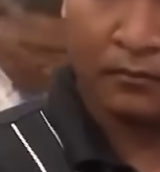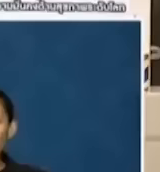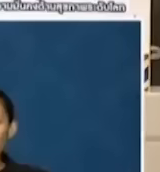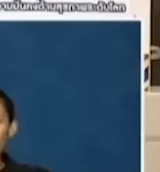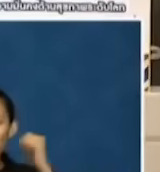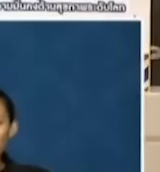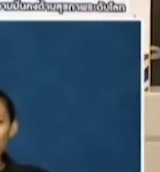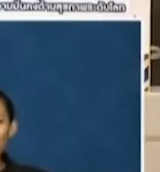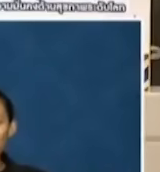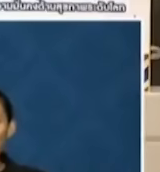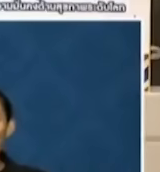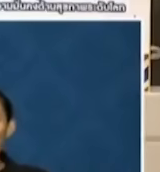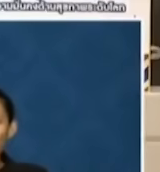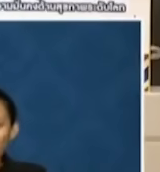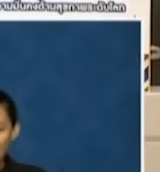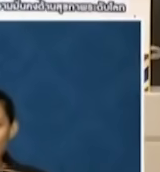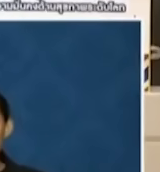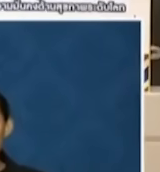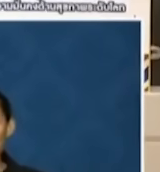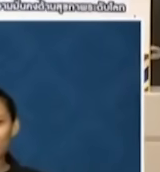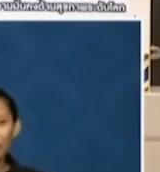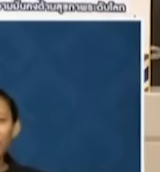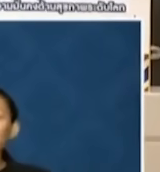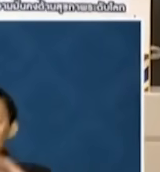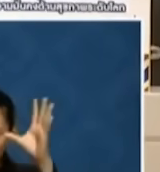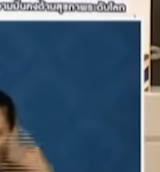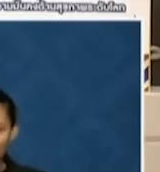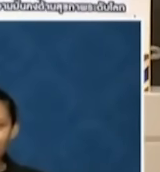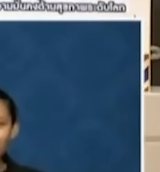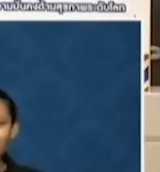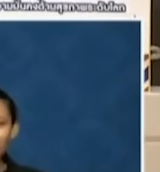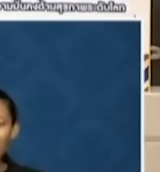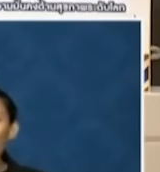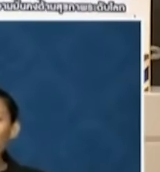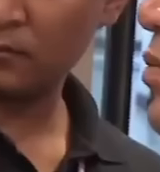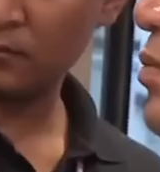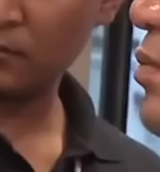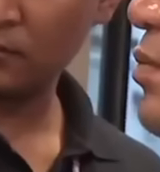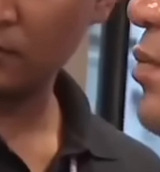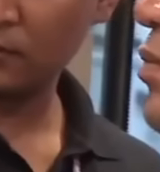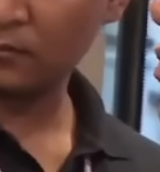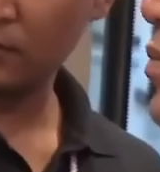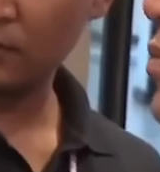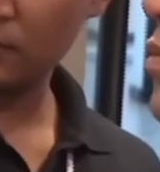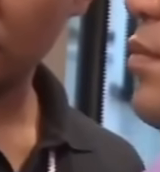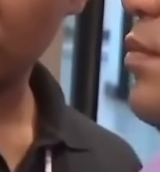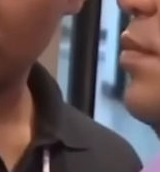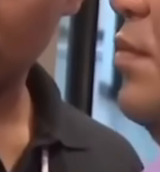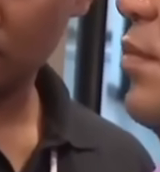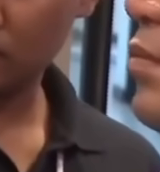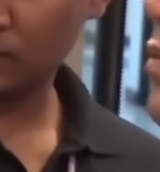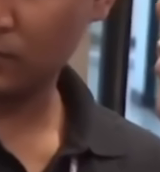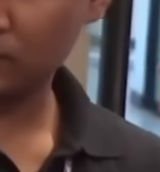ไม่ได้มีการลงมติว่าเอายังไงนะคุณชูสักนี่บอกเลยนะว่าก็ควรจะพิจารณาให้แล้วเสร็จน่ะว่าจะเอายัง